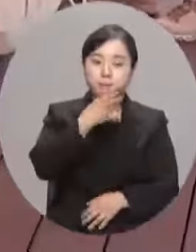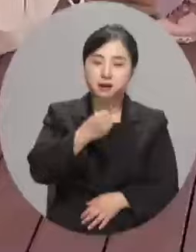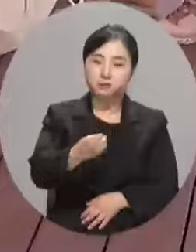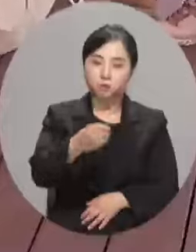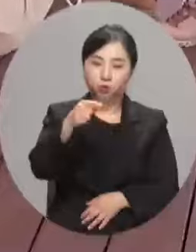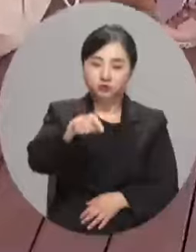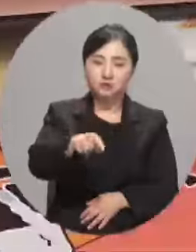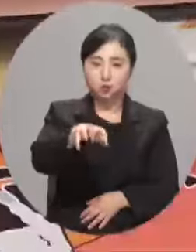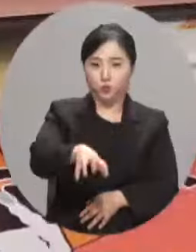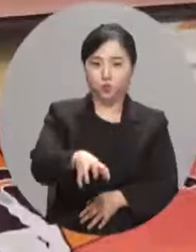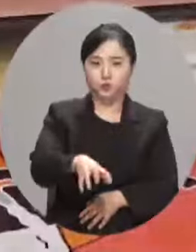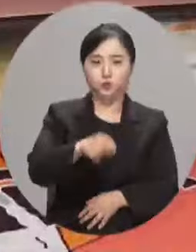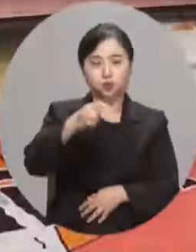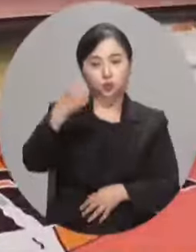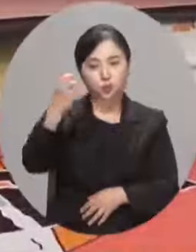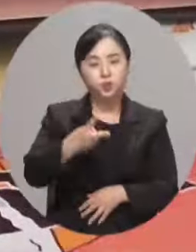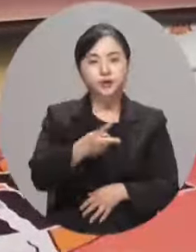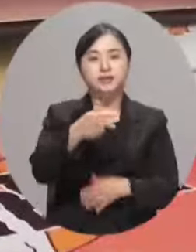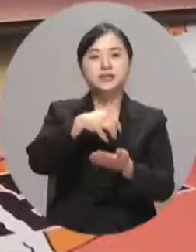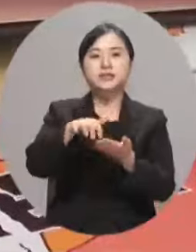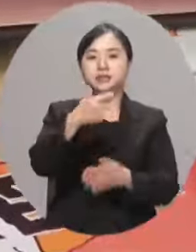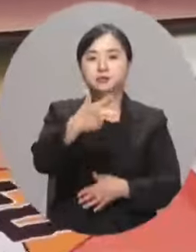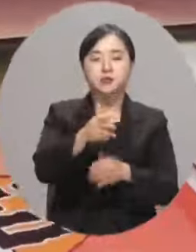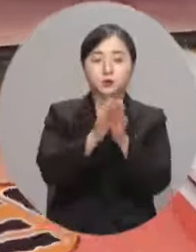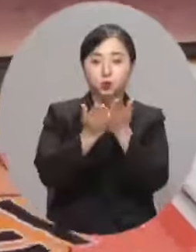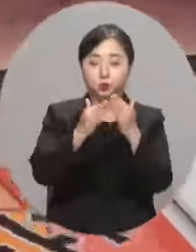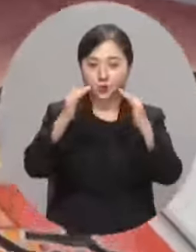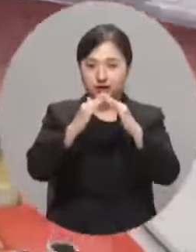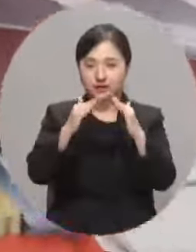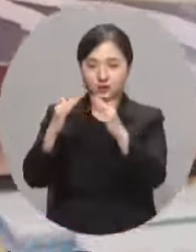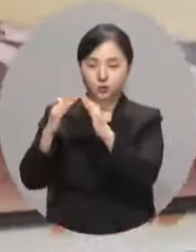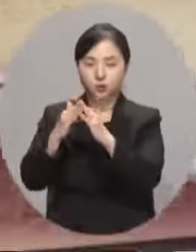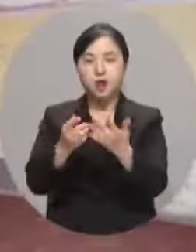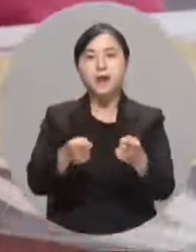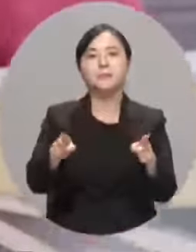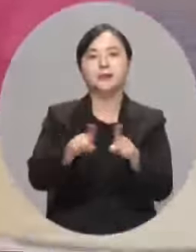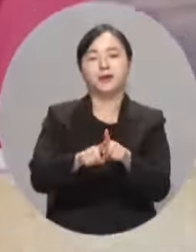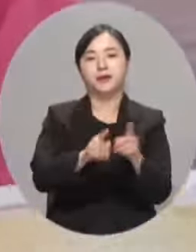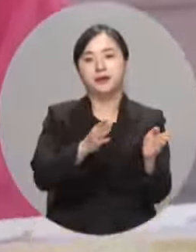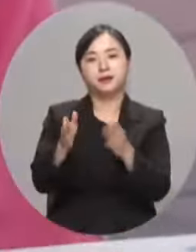물론 전주시내 7개 도서관에서도 함께 진행됩니다. MBC 뉴스 허현호입니다.